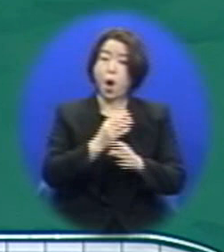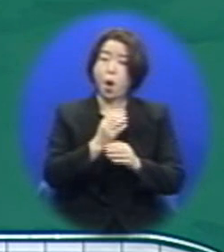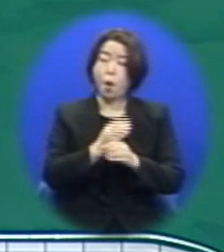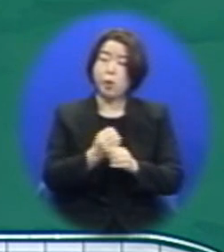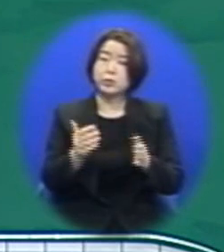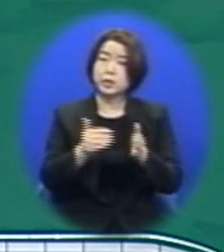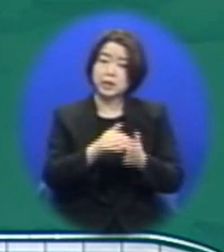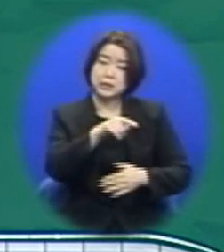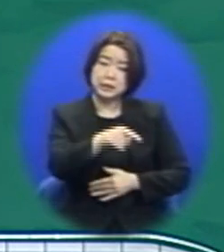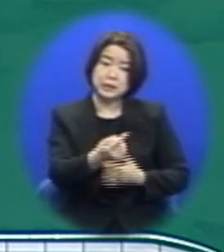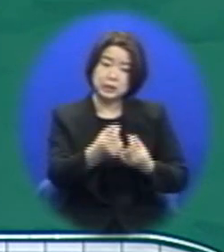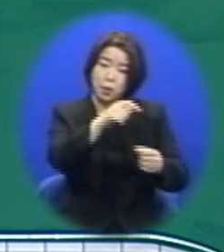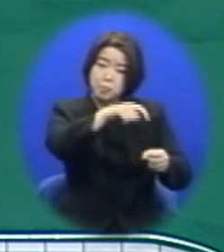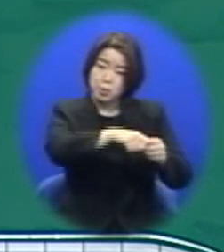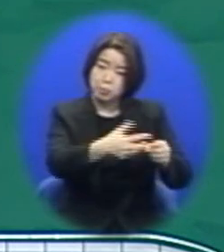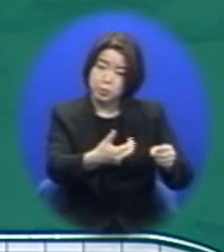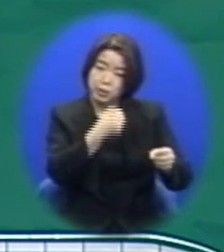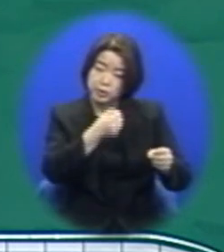가지고 살아야 되는 거야?